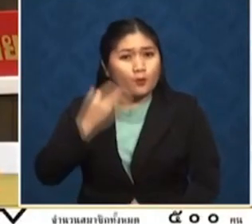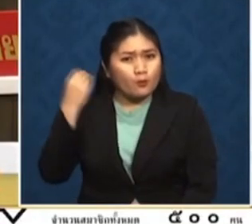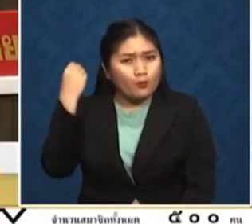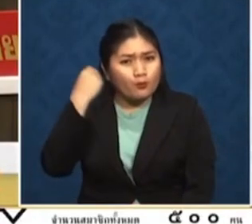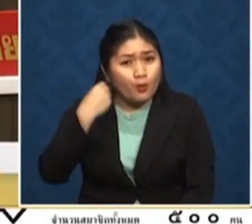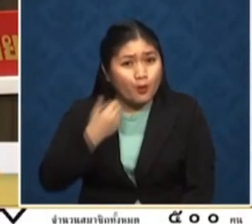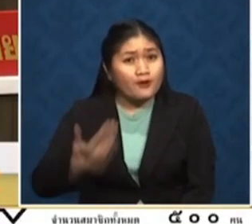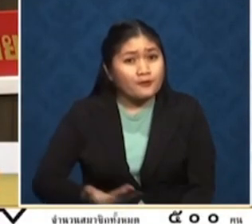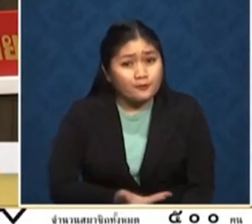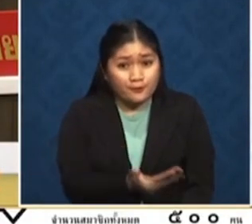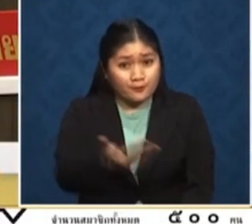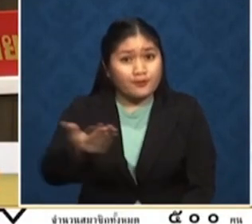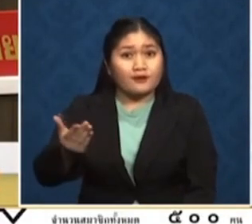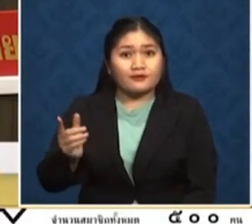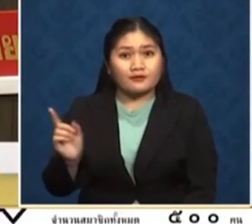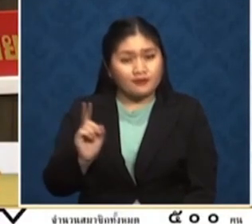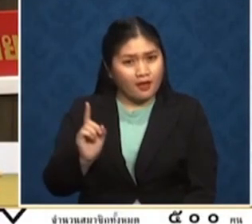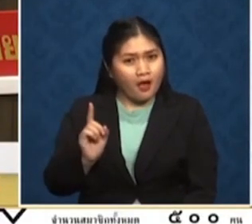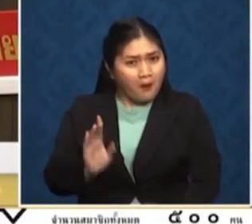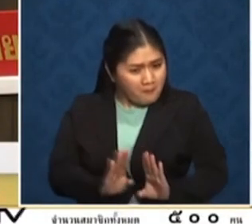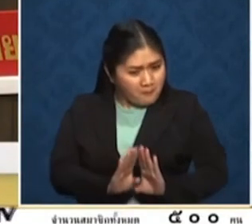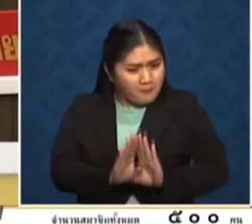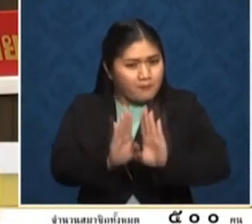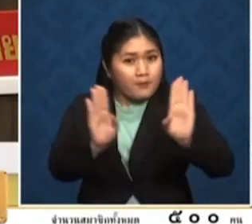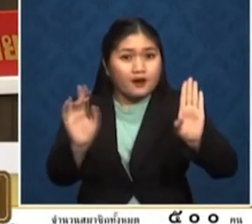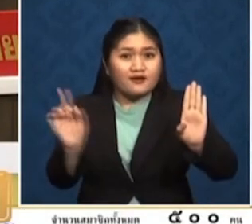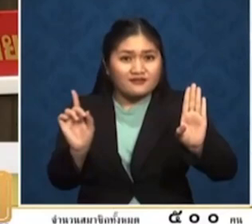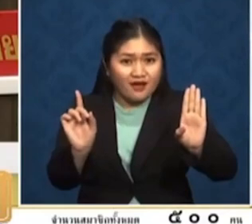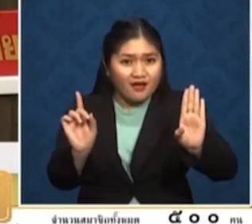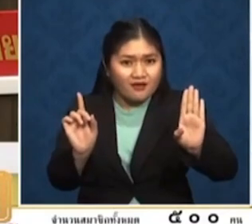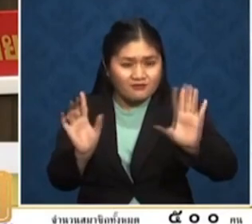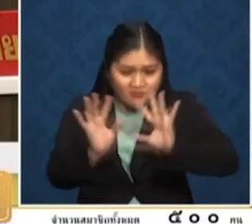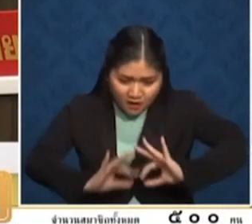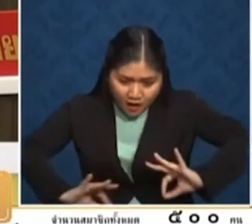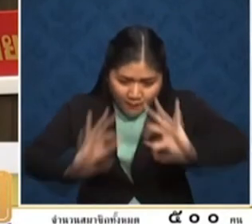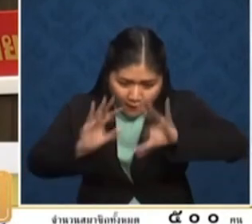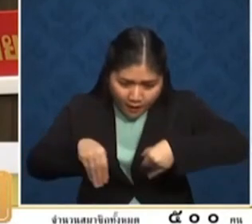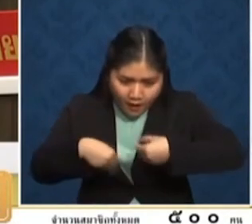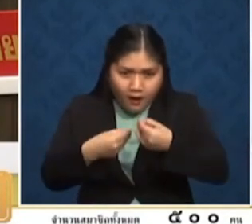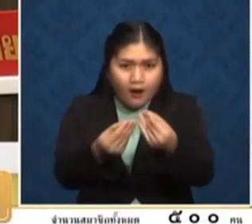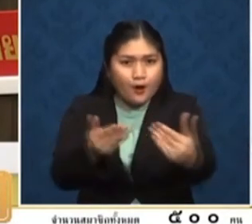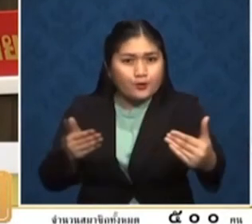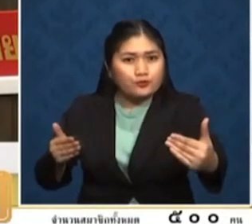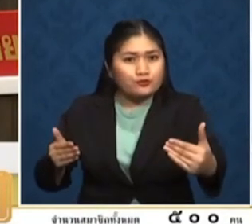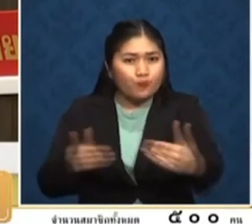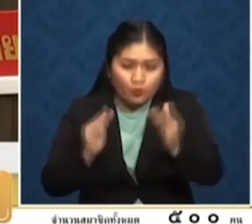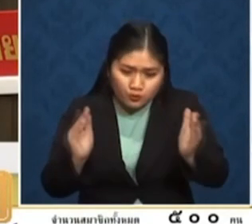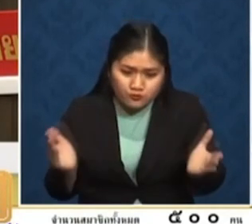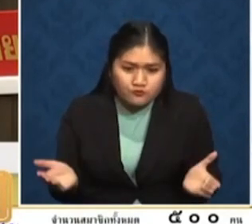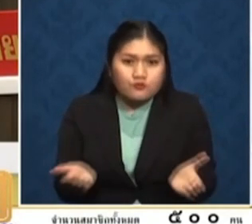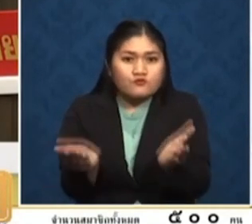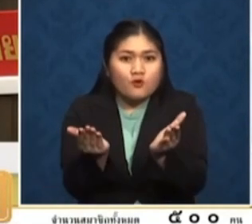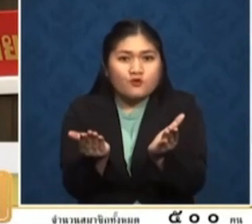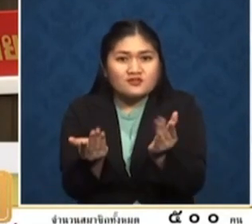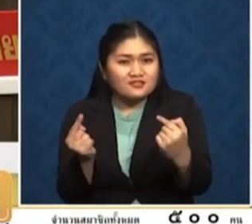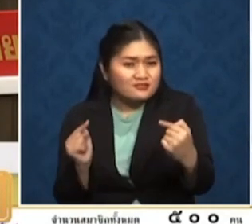ที่สภาเราได้เปิดพื้นที่ให้ความสำคัญกับเรื่องของการส่งเสริมการเข้าถึง